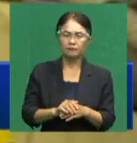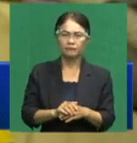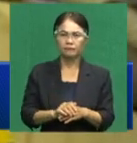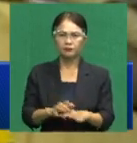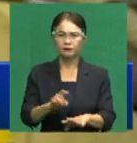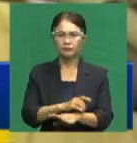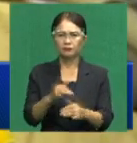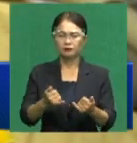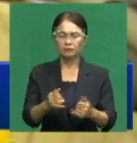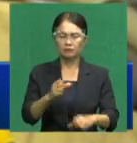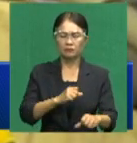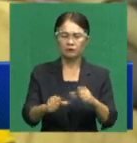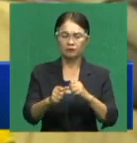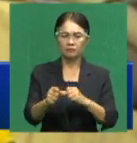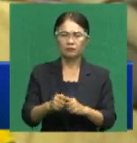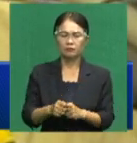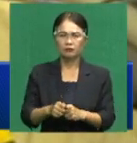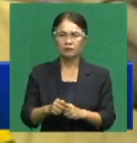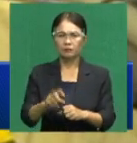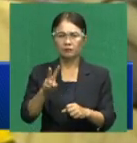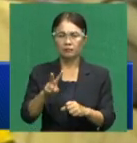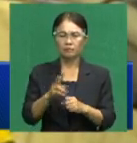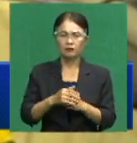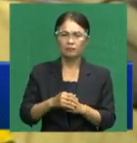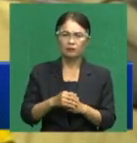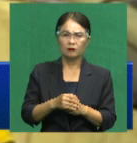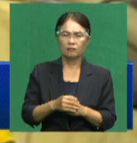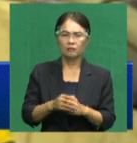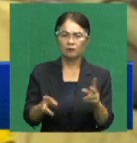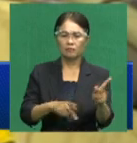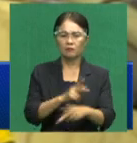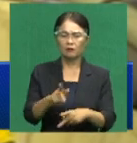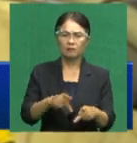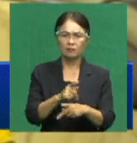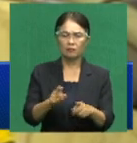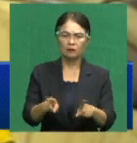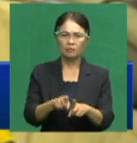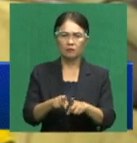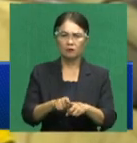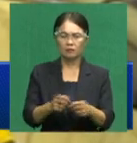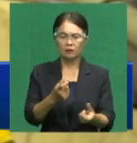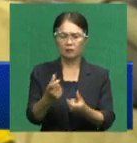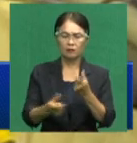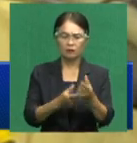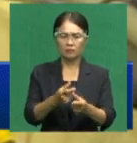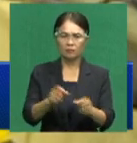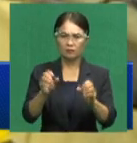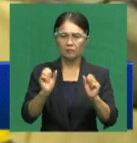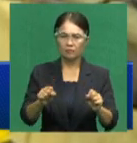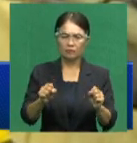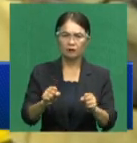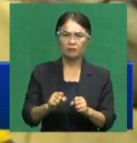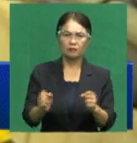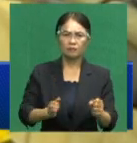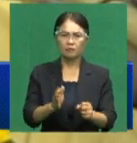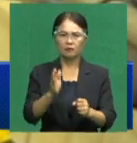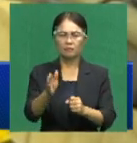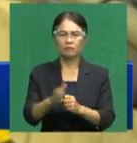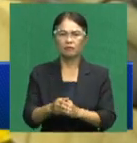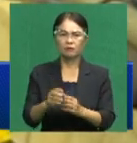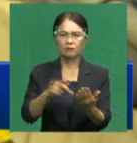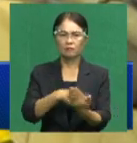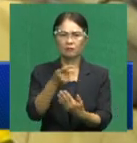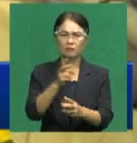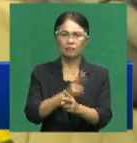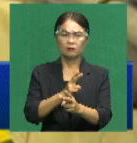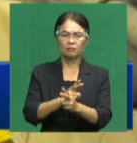ហើយពេលនេះគឺបន្តចាក់កស៊ូជាន់ទី2ទៀតសម្រាប់ឲ្យប្រជាពលរដ្ឋក៏ដូចជាការដំណើរការហ្នឹងអាចនឹងលឿនជាងការគ្រោង